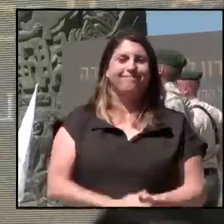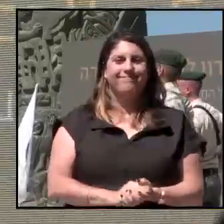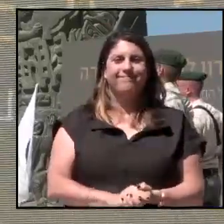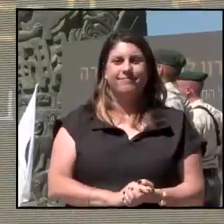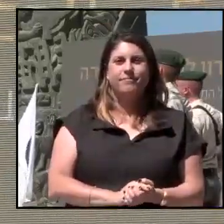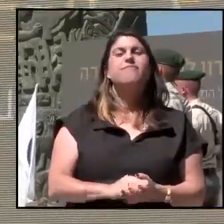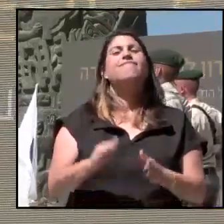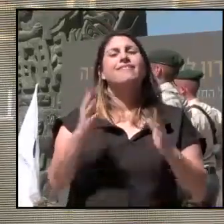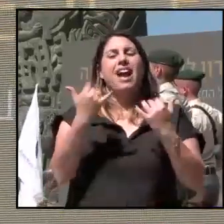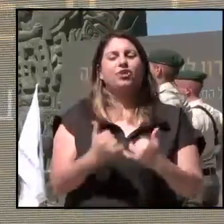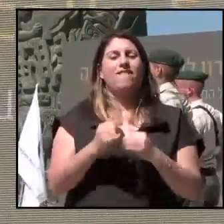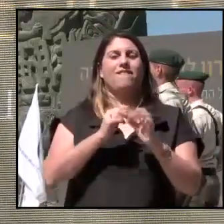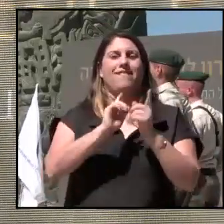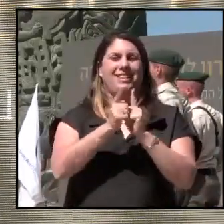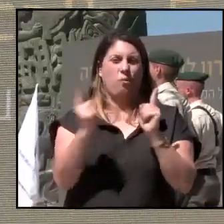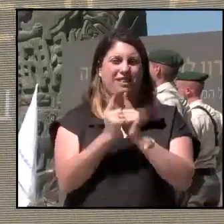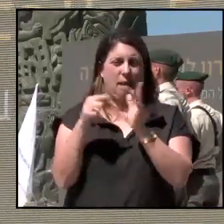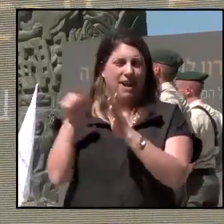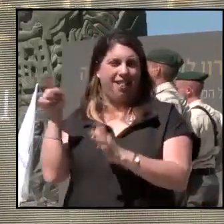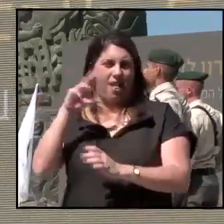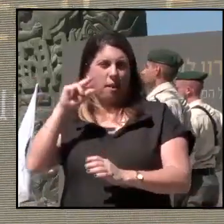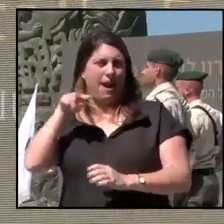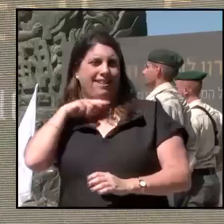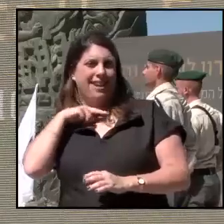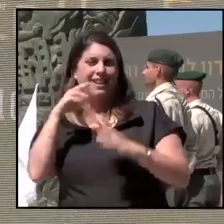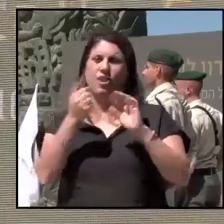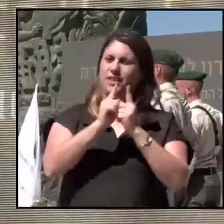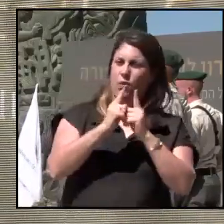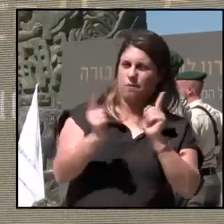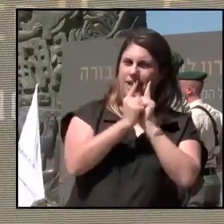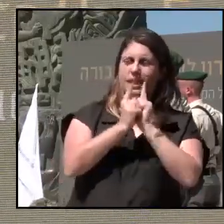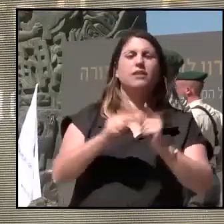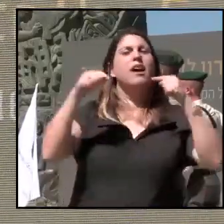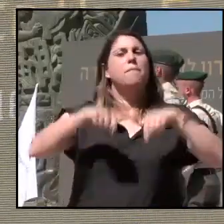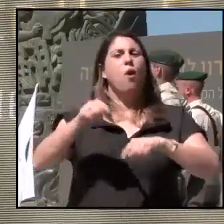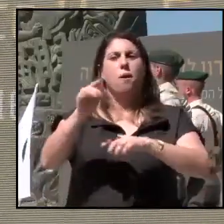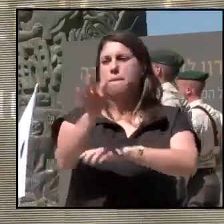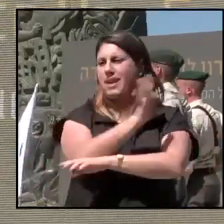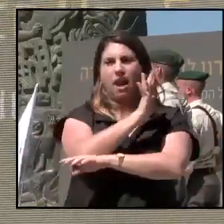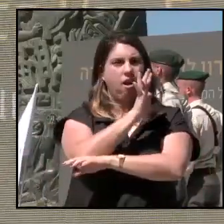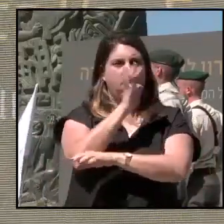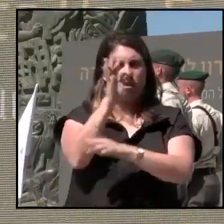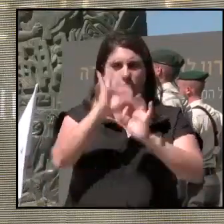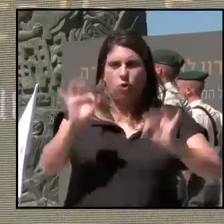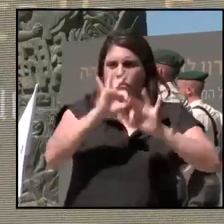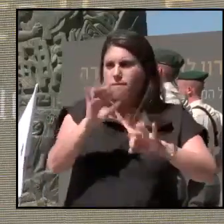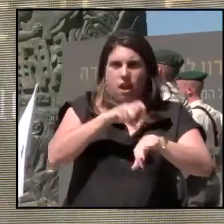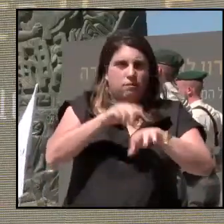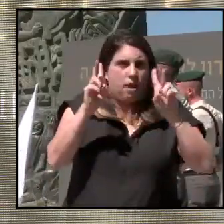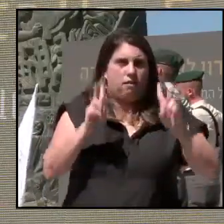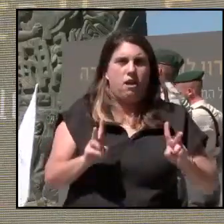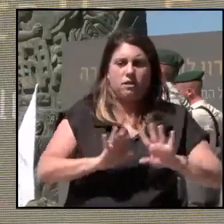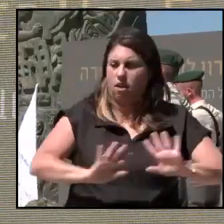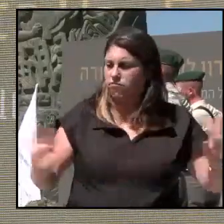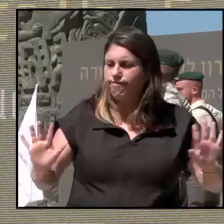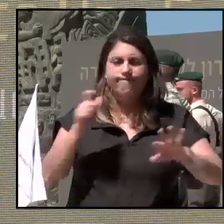brief translation, תרגום קצר, כאן ביער הקדושים ממד הזמן נעלם, אלה דבריו.